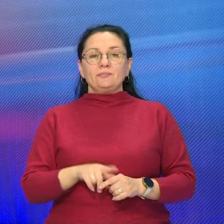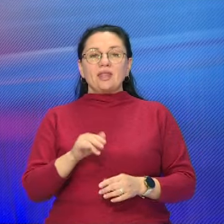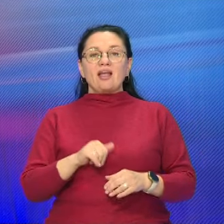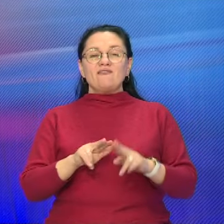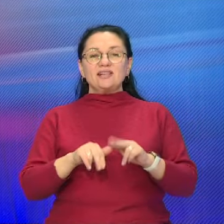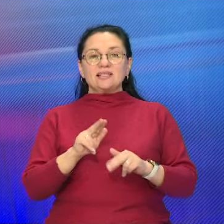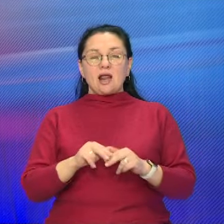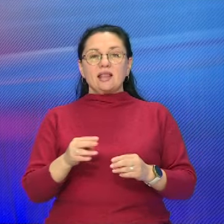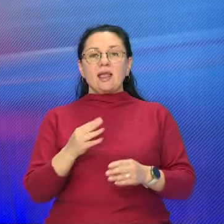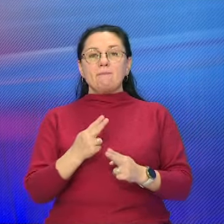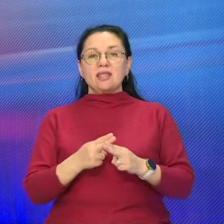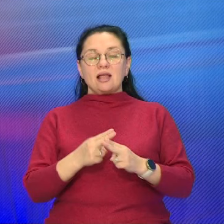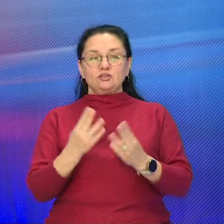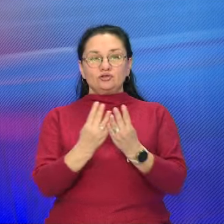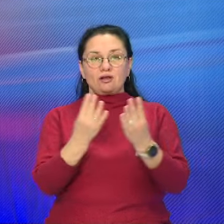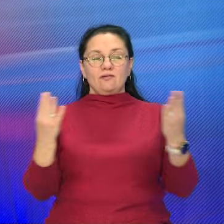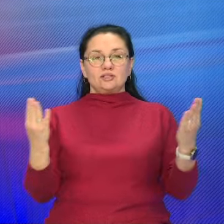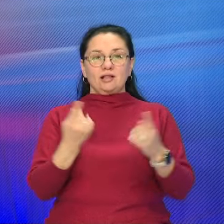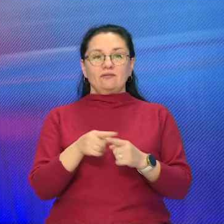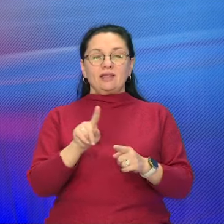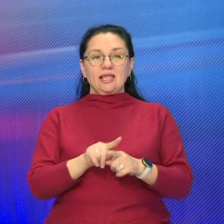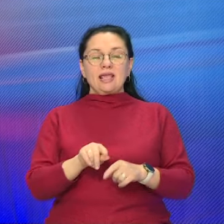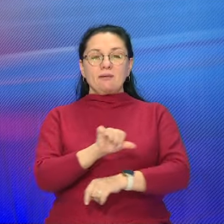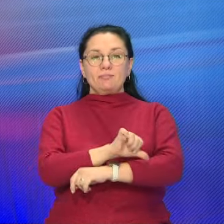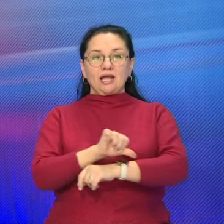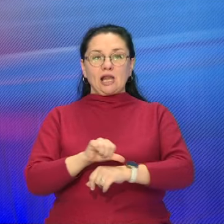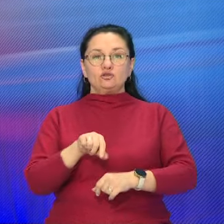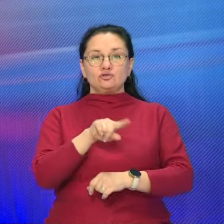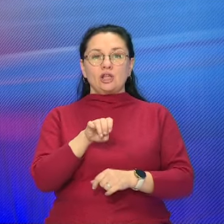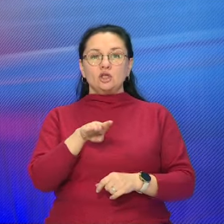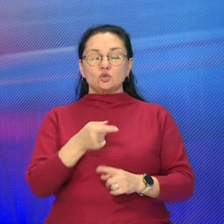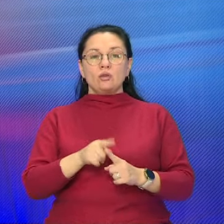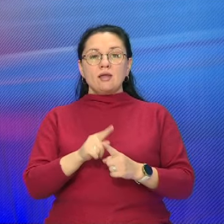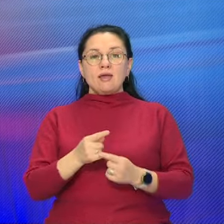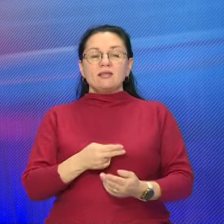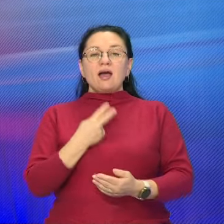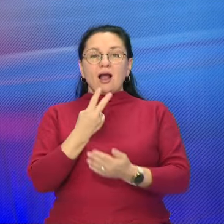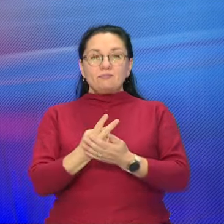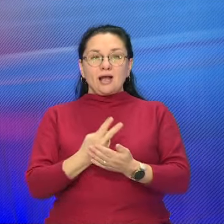Выстраивание железного занавеса и тотальная милитаризация приграничья – это визитная карточка